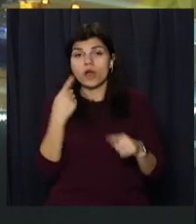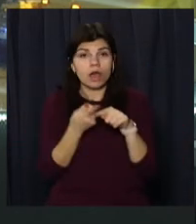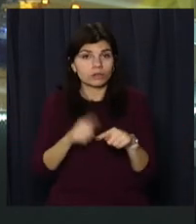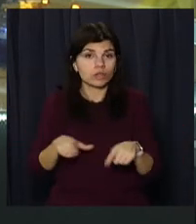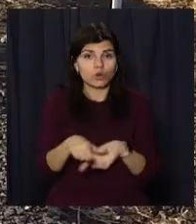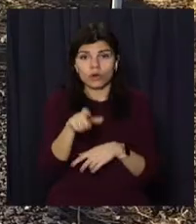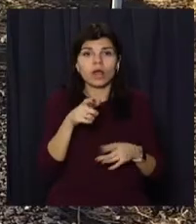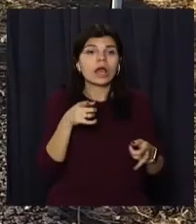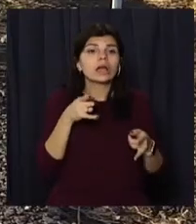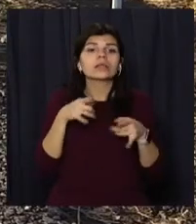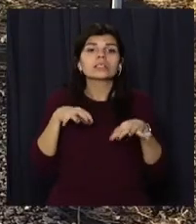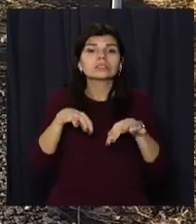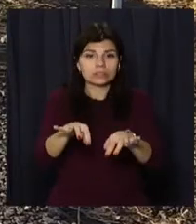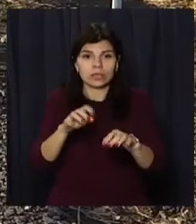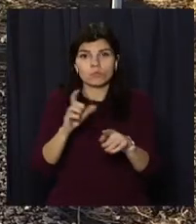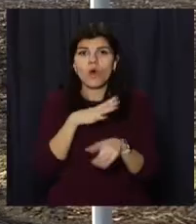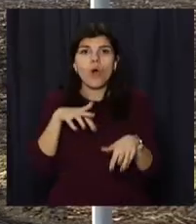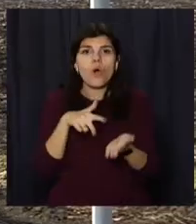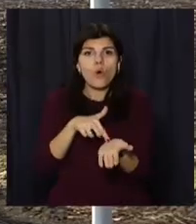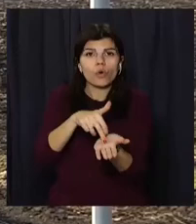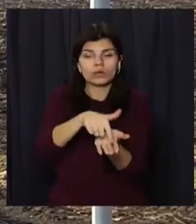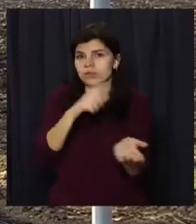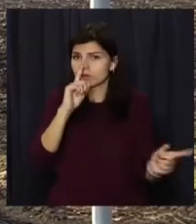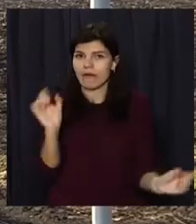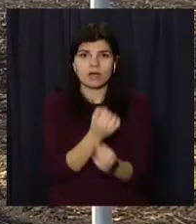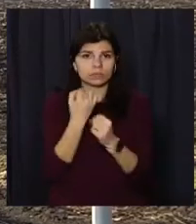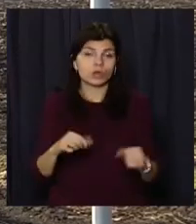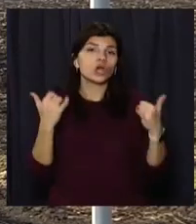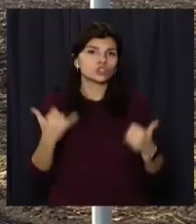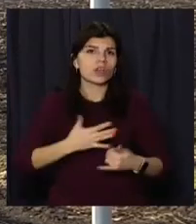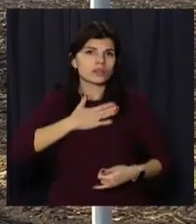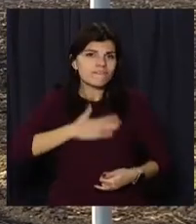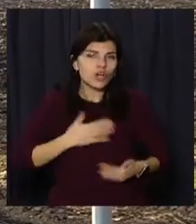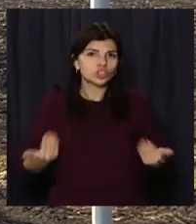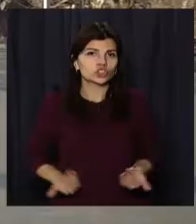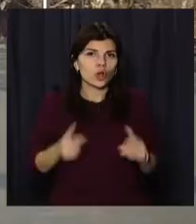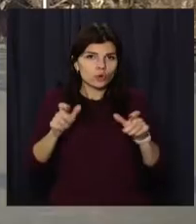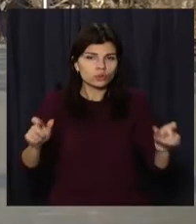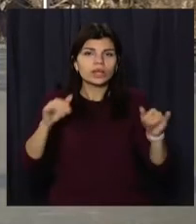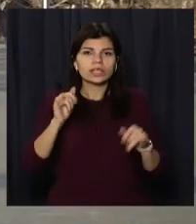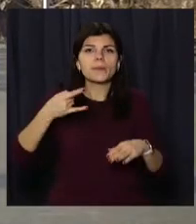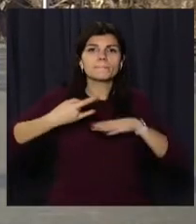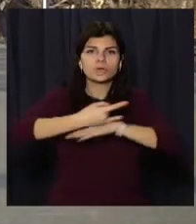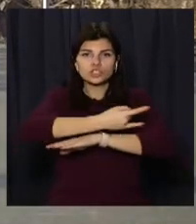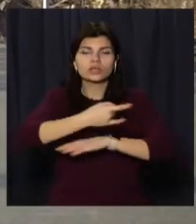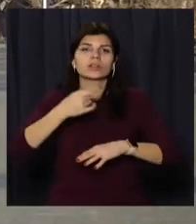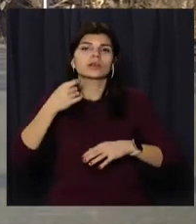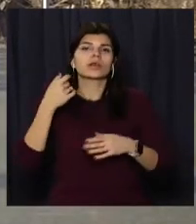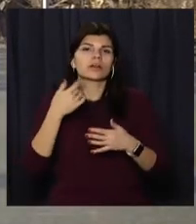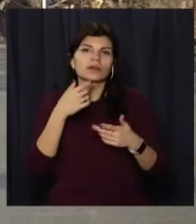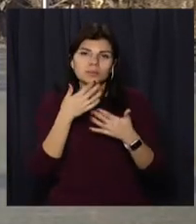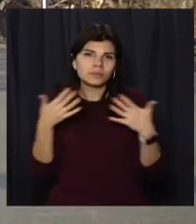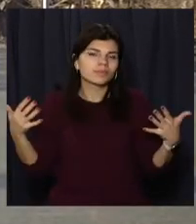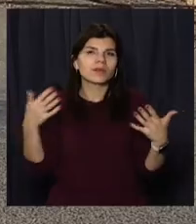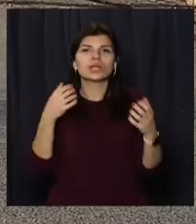шляхами не те, що їздити, навіть ходити було неможливо. Тепер задоволені і місцеві жителі, і автовласники, і водії